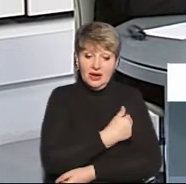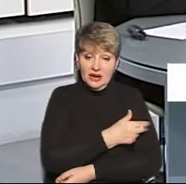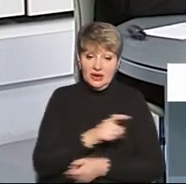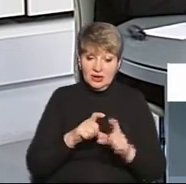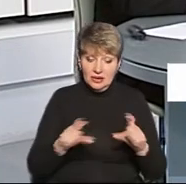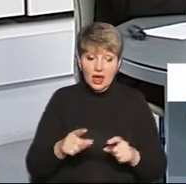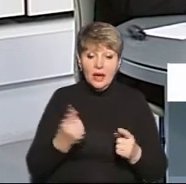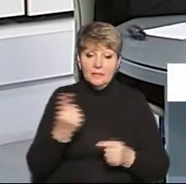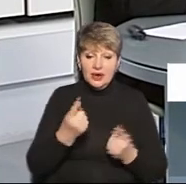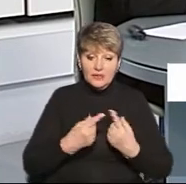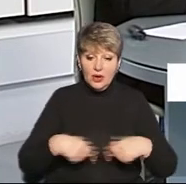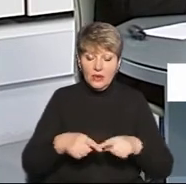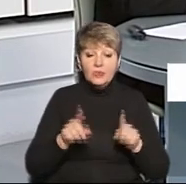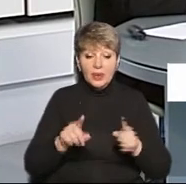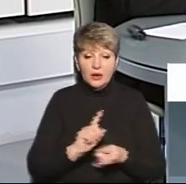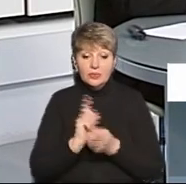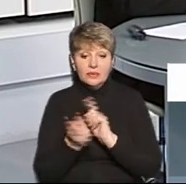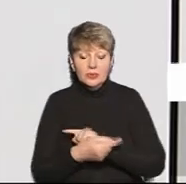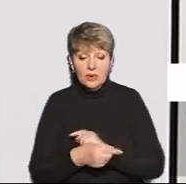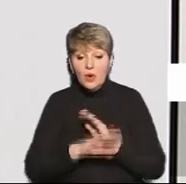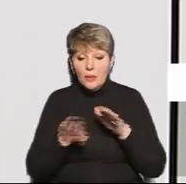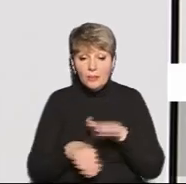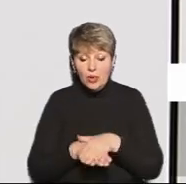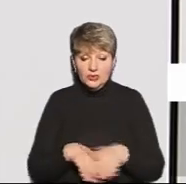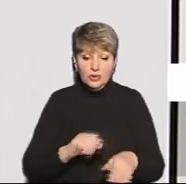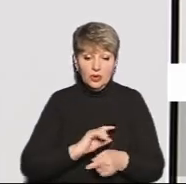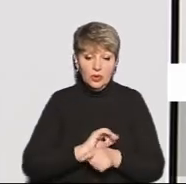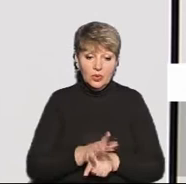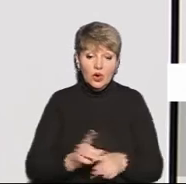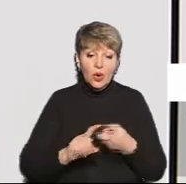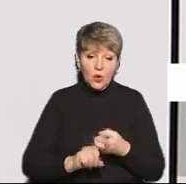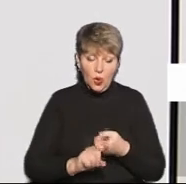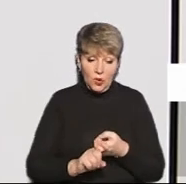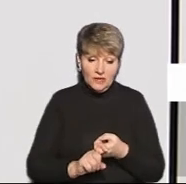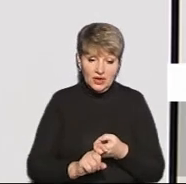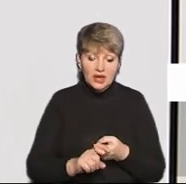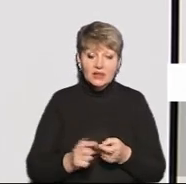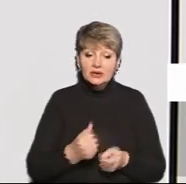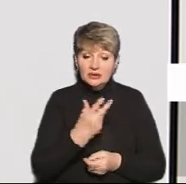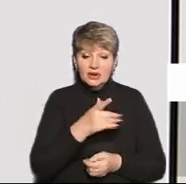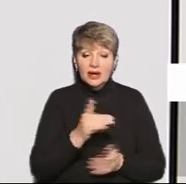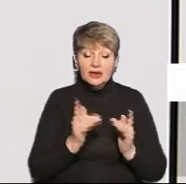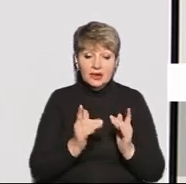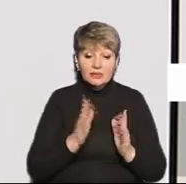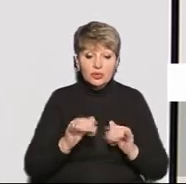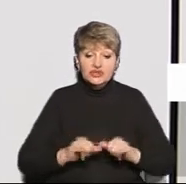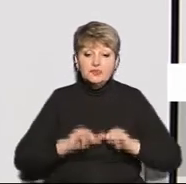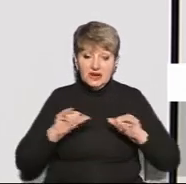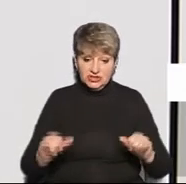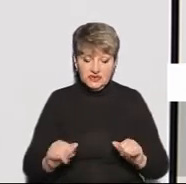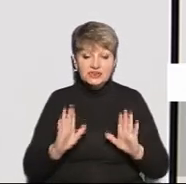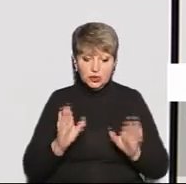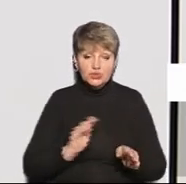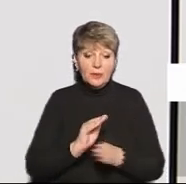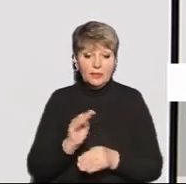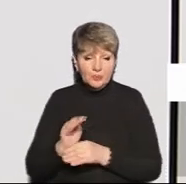певні відділення також перепрофільовані під ковід, перша міська лікарня, і теж там кількість ліжок буде